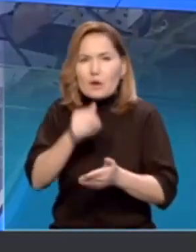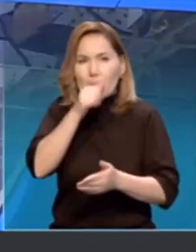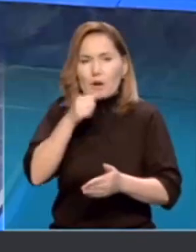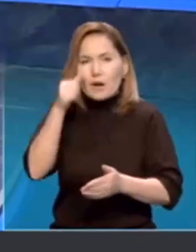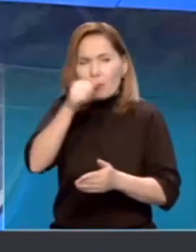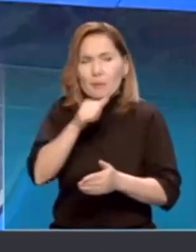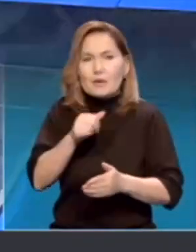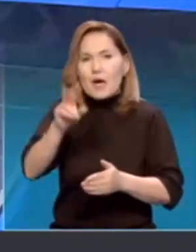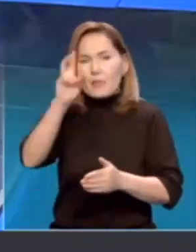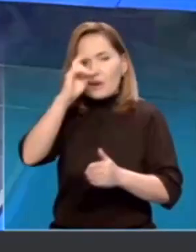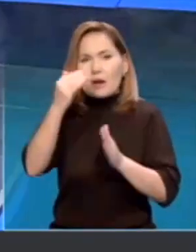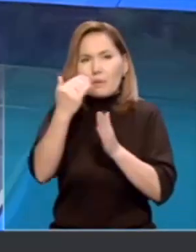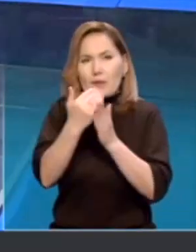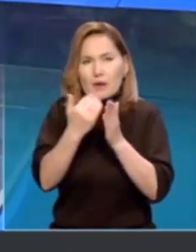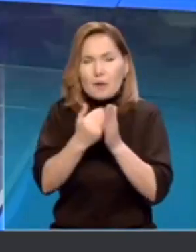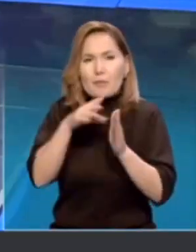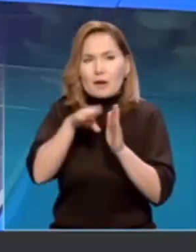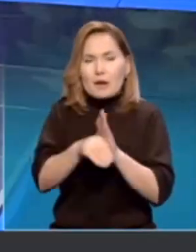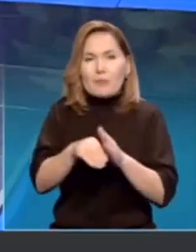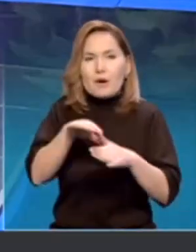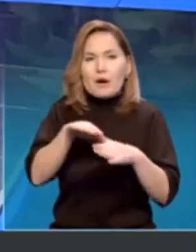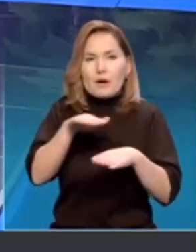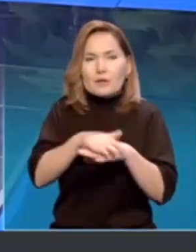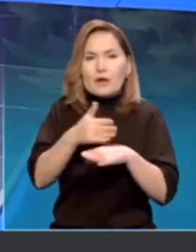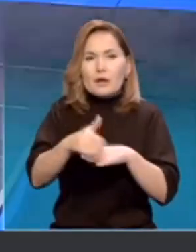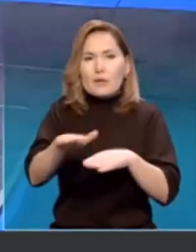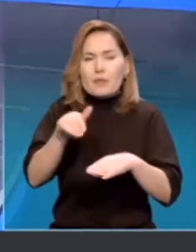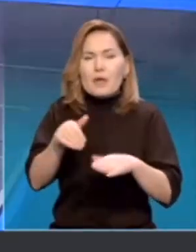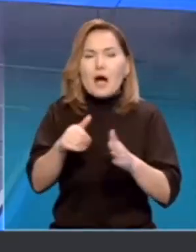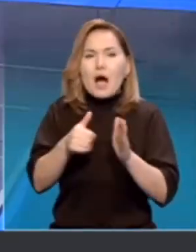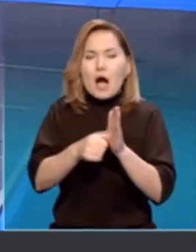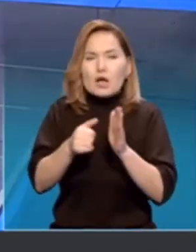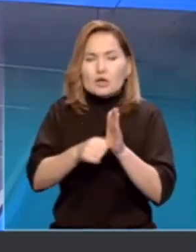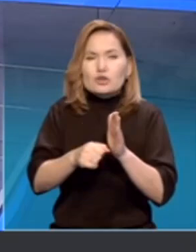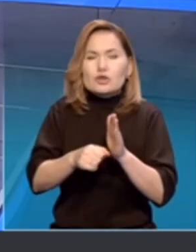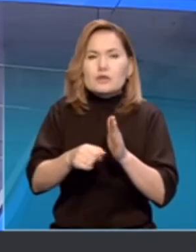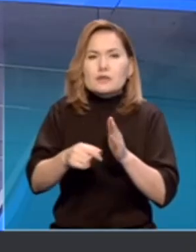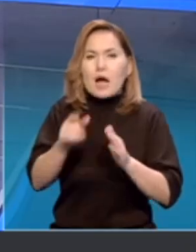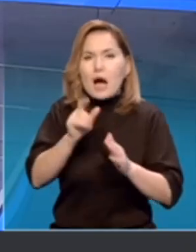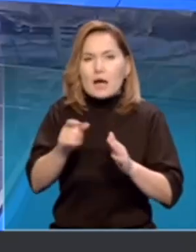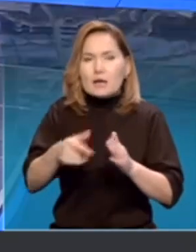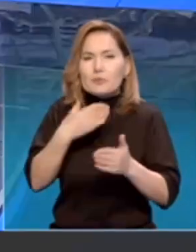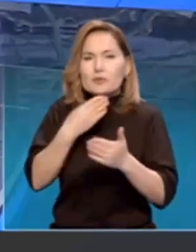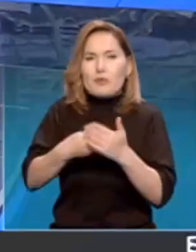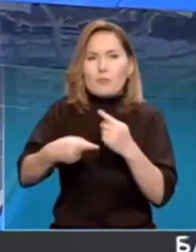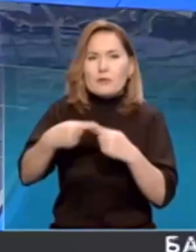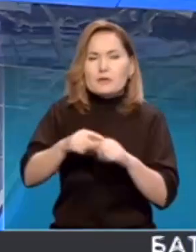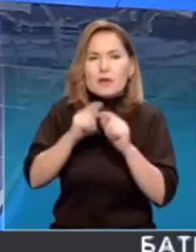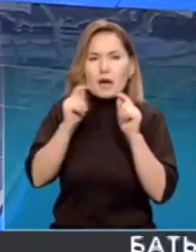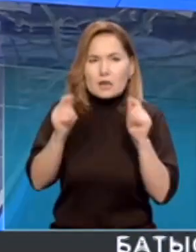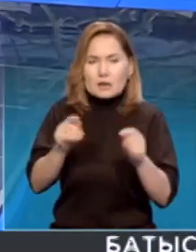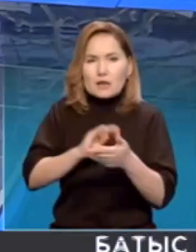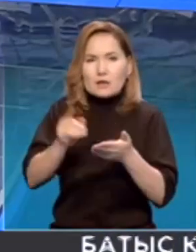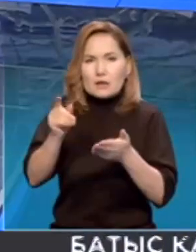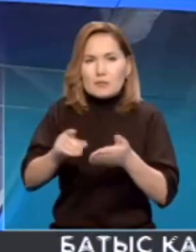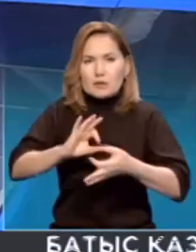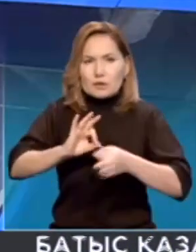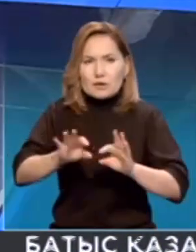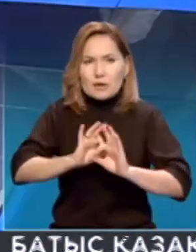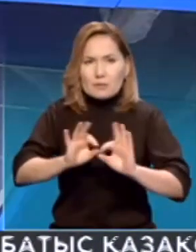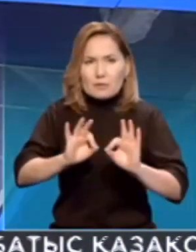мемлекеттік бағдарлама аясында қаржы ұйымына несие алған 600 адам өз ісін дөңгелетіп отыр. Тілшіміз Руслан Нұрланұлы сол